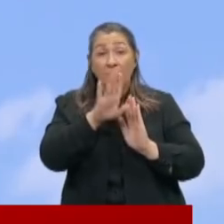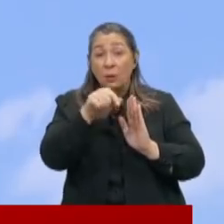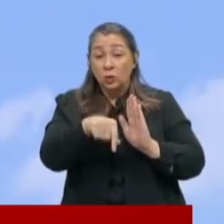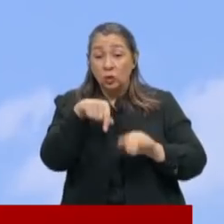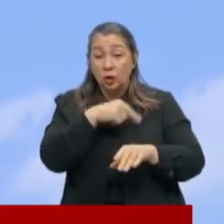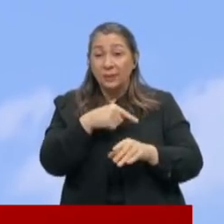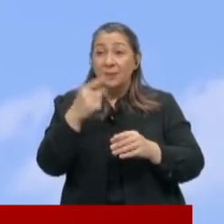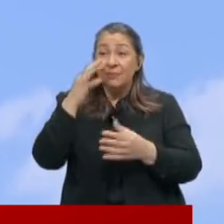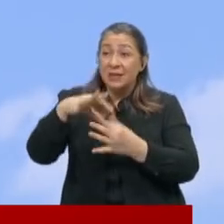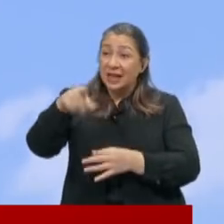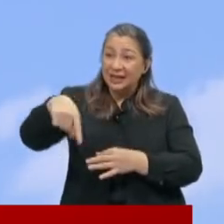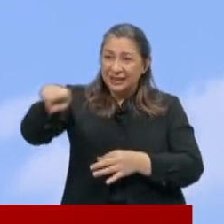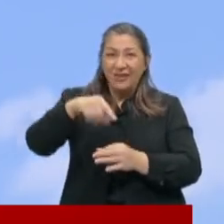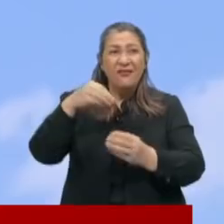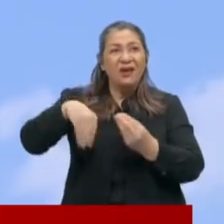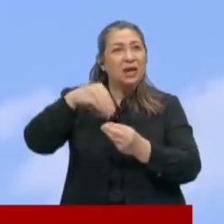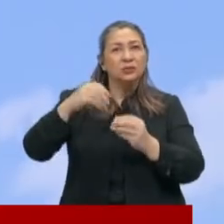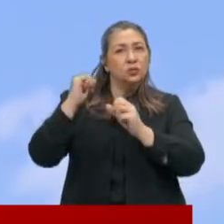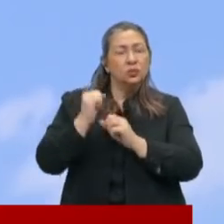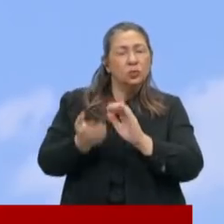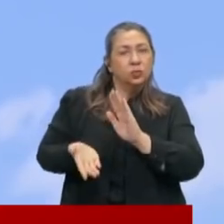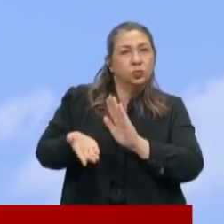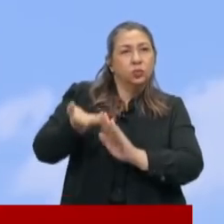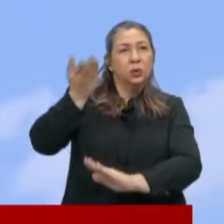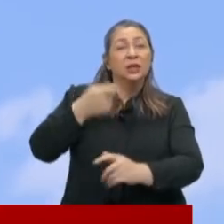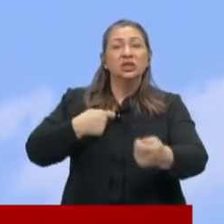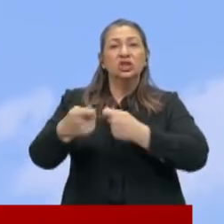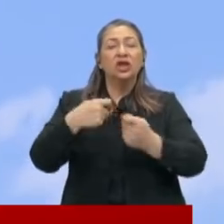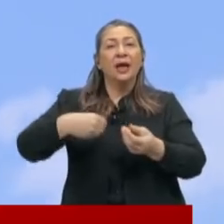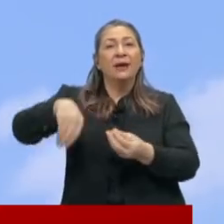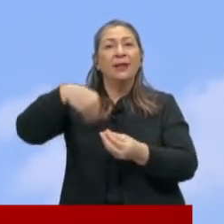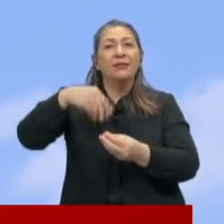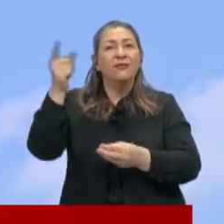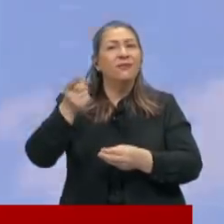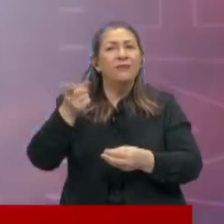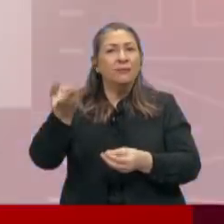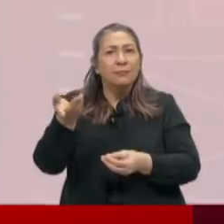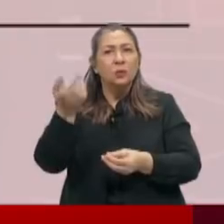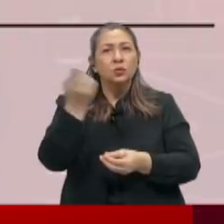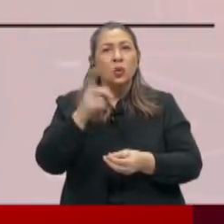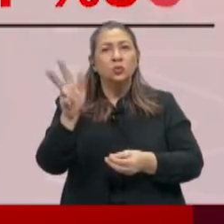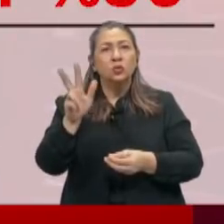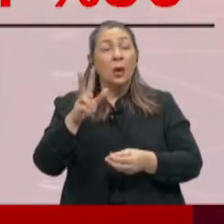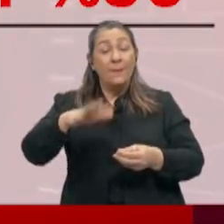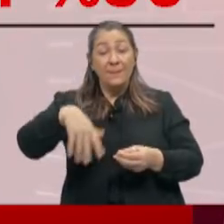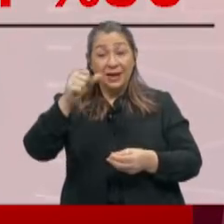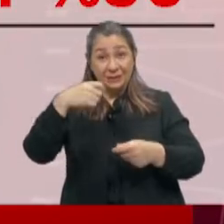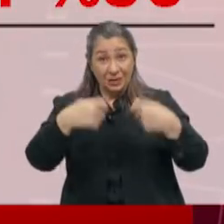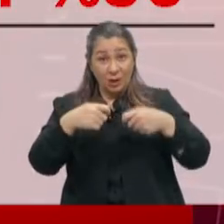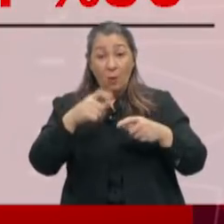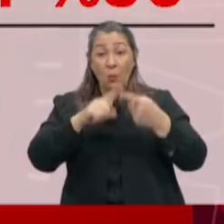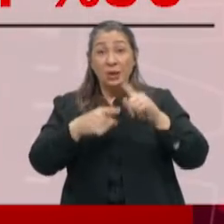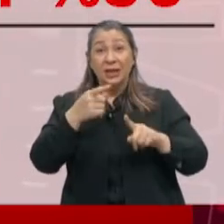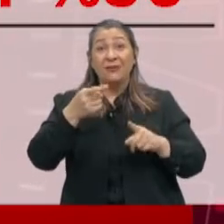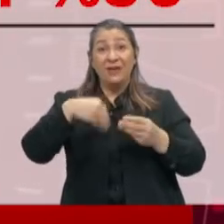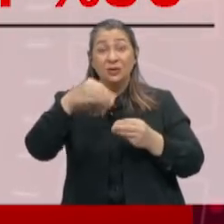dönemde milletin faiz yükü hızla arttı. Ticari kredilerin faizi %30'lara çıktı. Merkez Bankası'nın politika